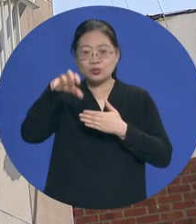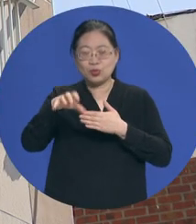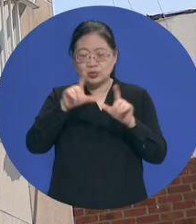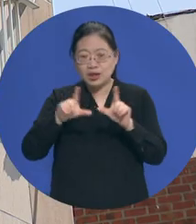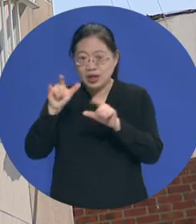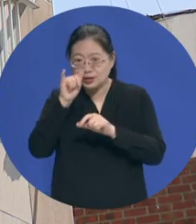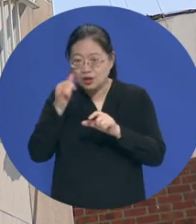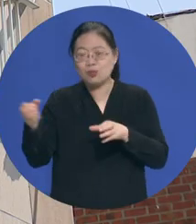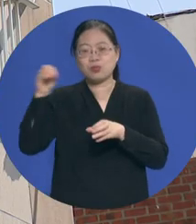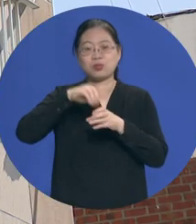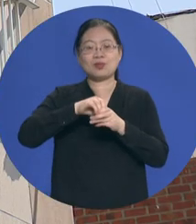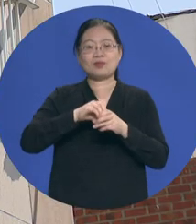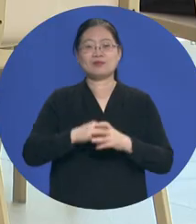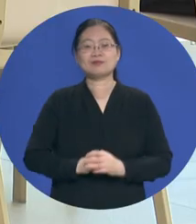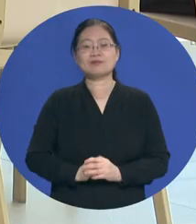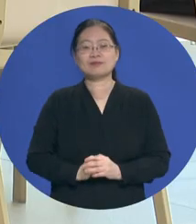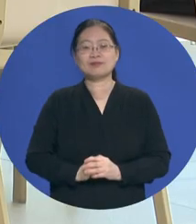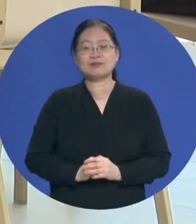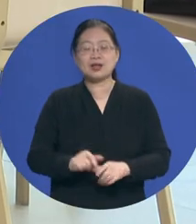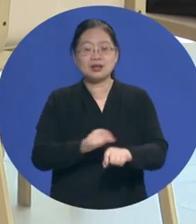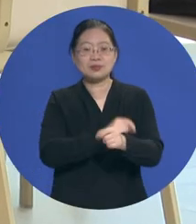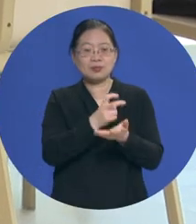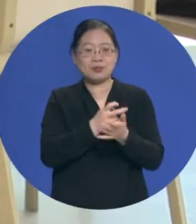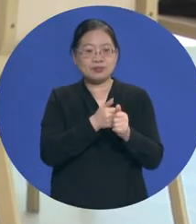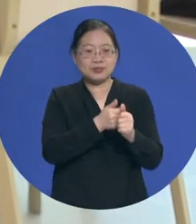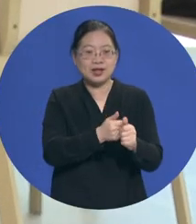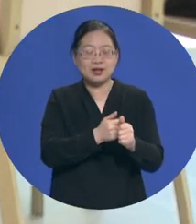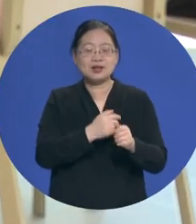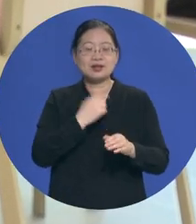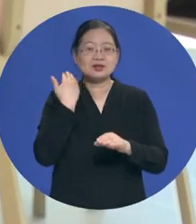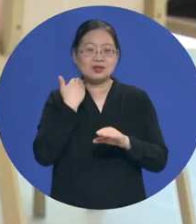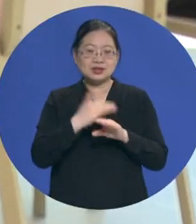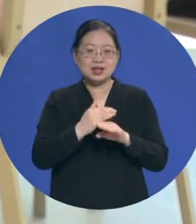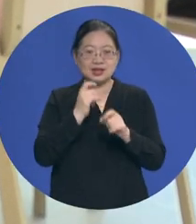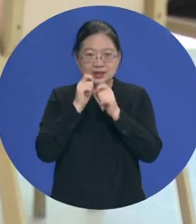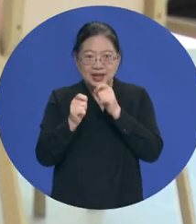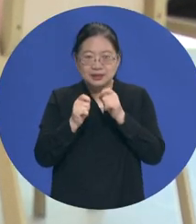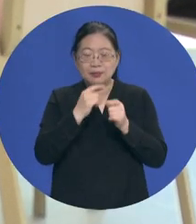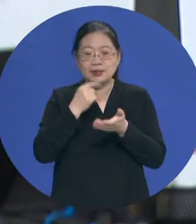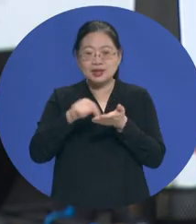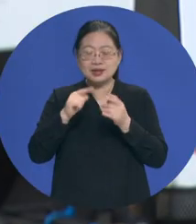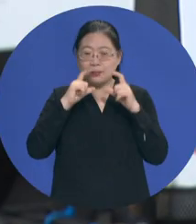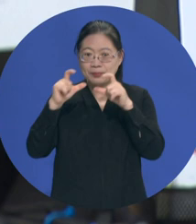거주하는 경우도 포함됩니다. 특별법에 따라 전세사기 피해자 등 결정을 받거나